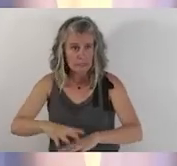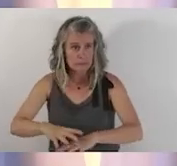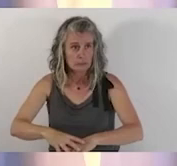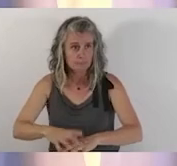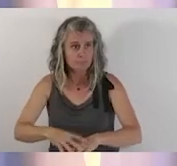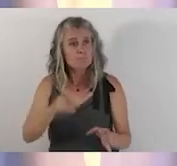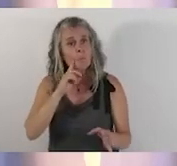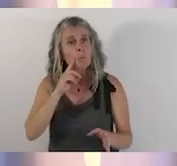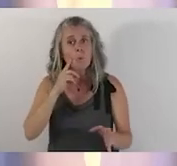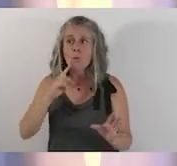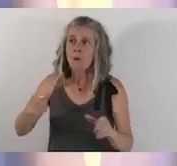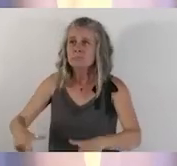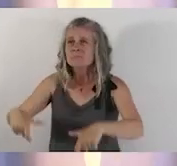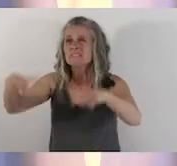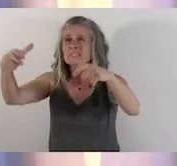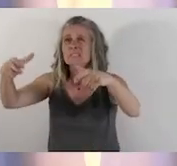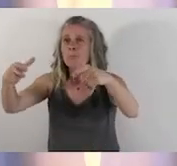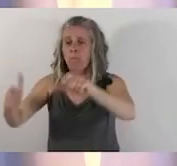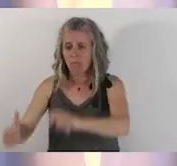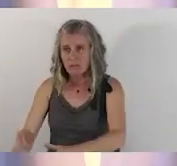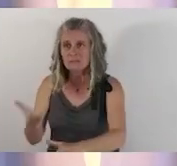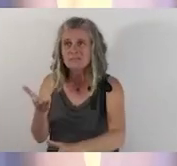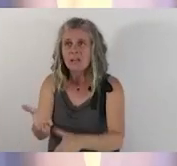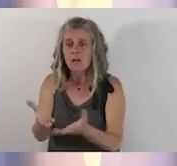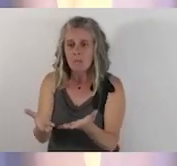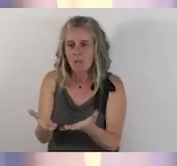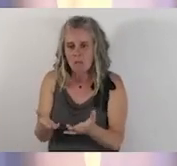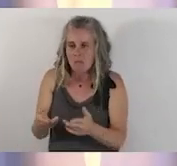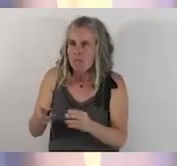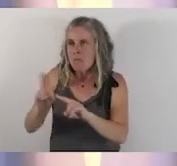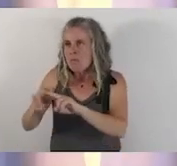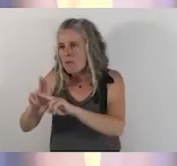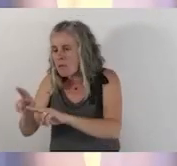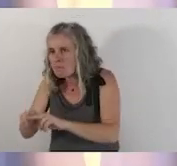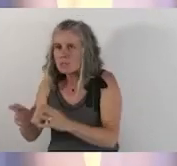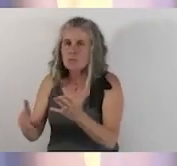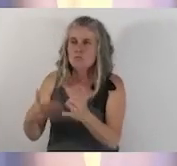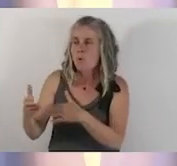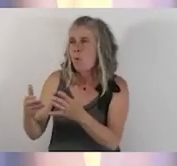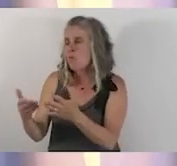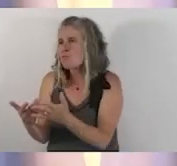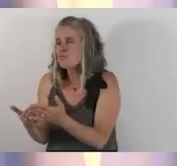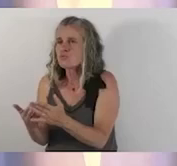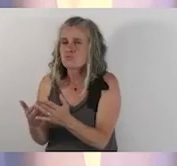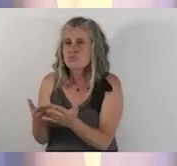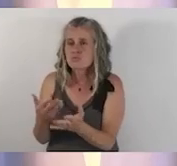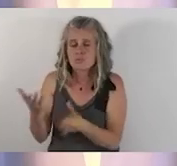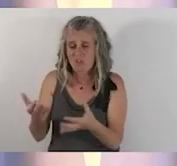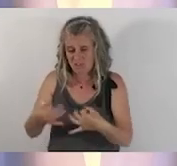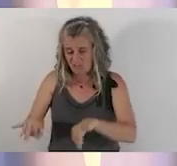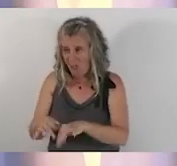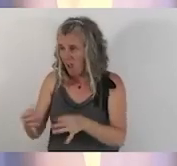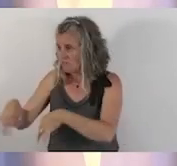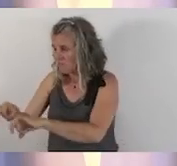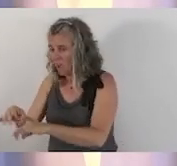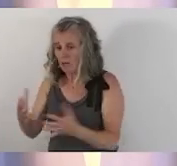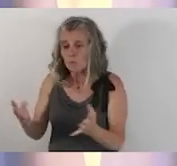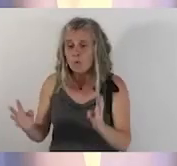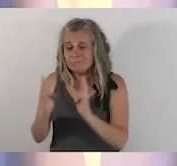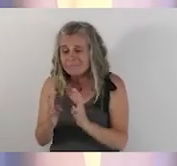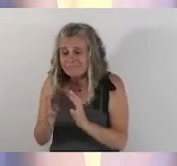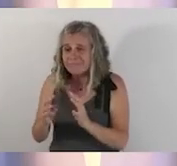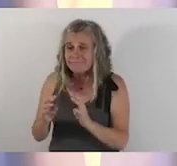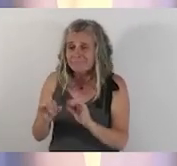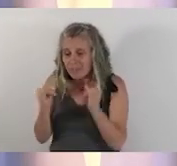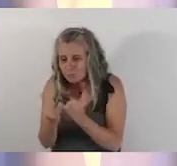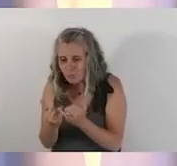la réhabilitation de ce type de quartier. On nous demande souvent des lieux pour faire des réunions, des expositions, peut-être animer